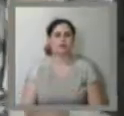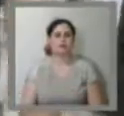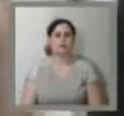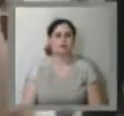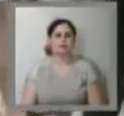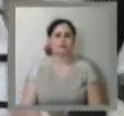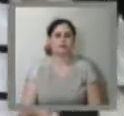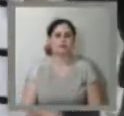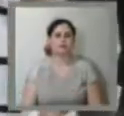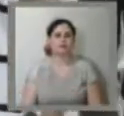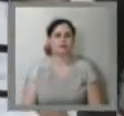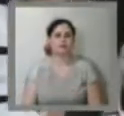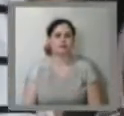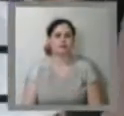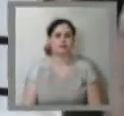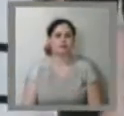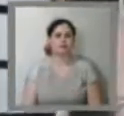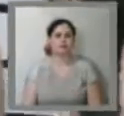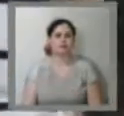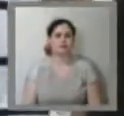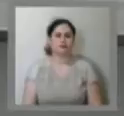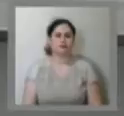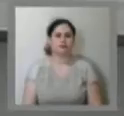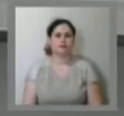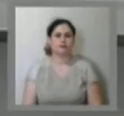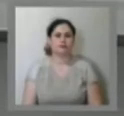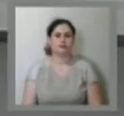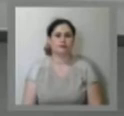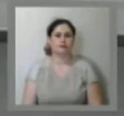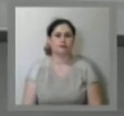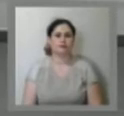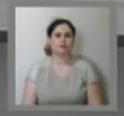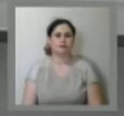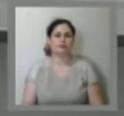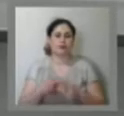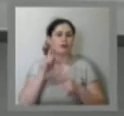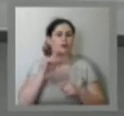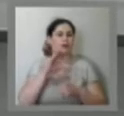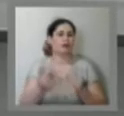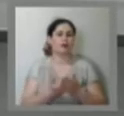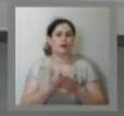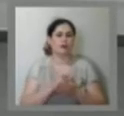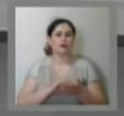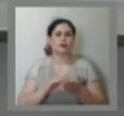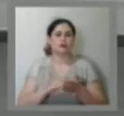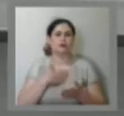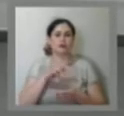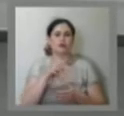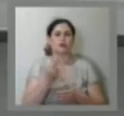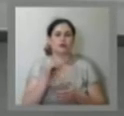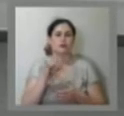Григорій Шматко. Новини на Суспільному. Херсонщина. Це вся інформація на цю годину. Підписуйтесь на наші сторінки у соціальних